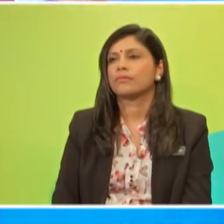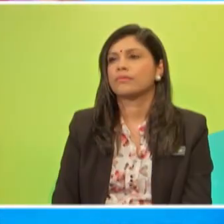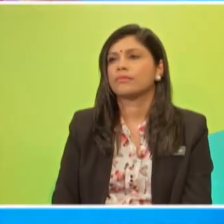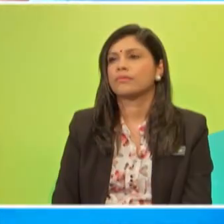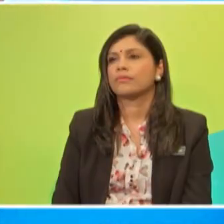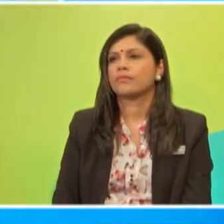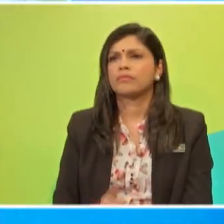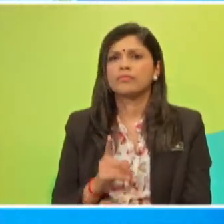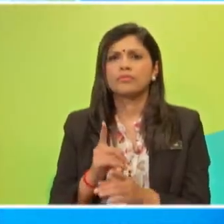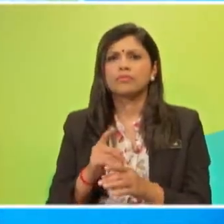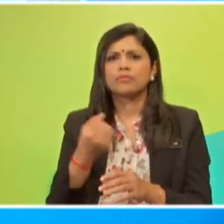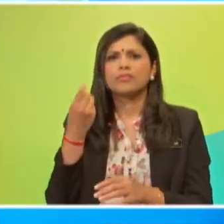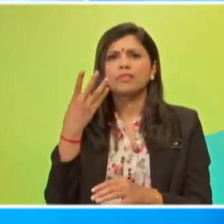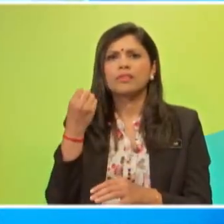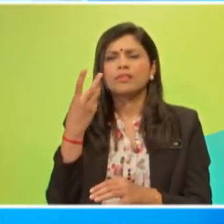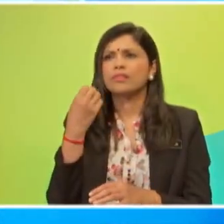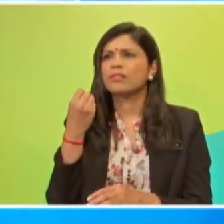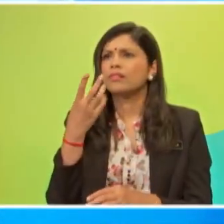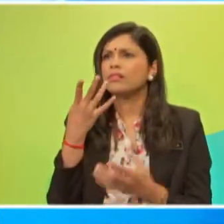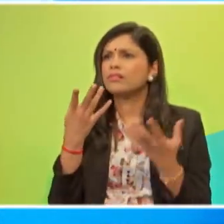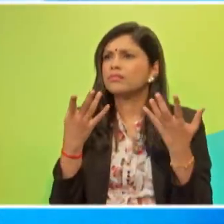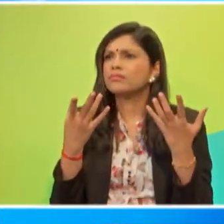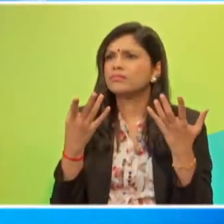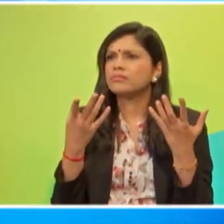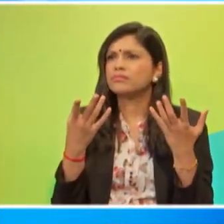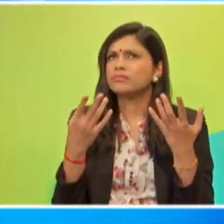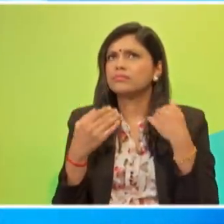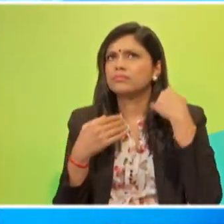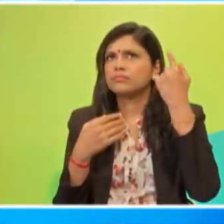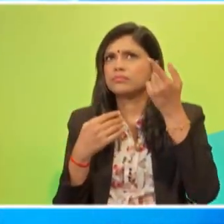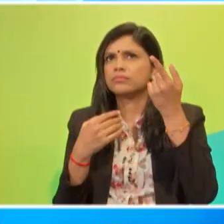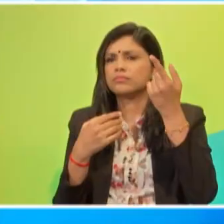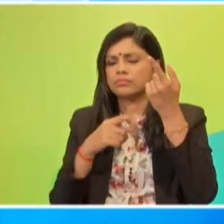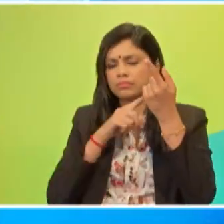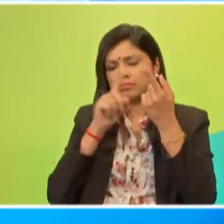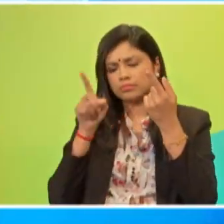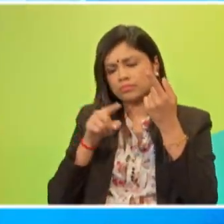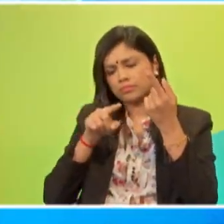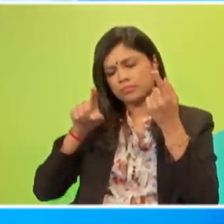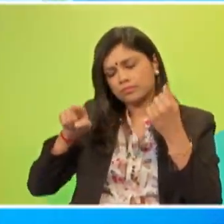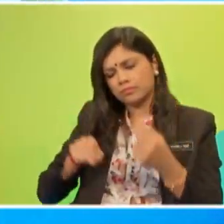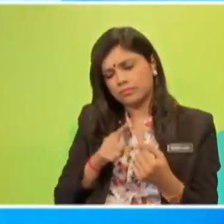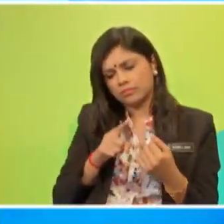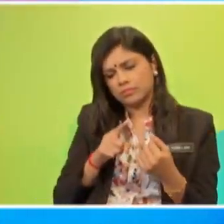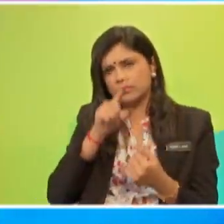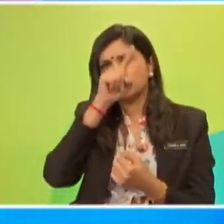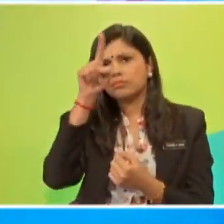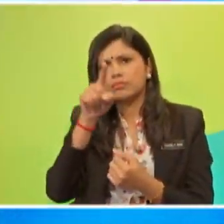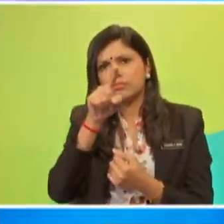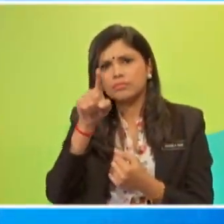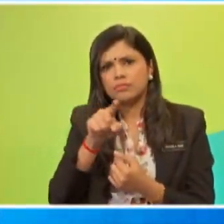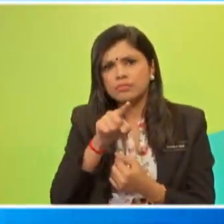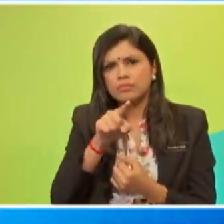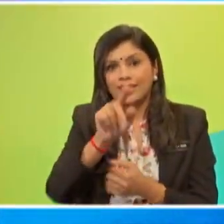Ini nombor apa ya? Tadi ada bonjol atas, bonjol bawah. Oh, cikgu, ini nombor tiga,